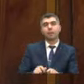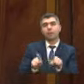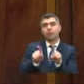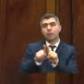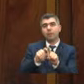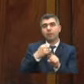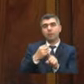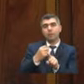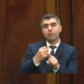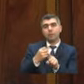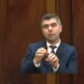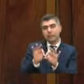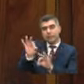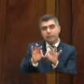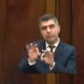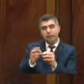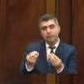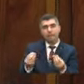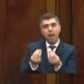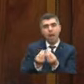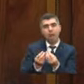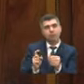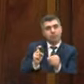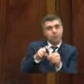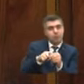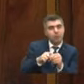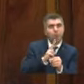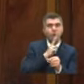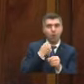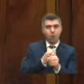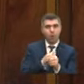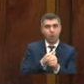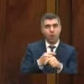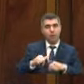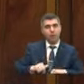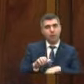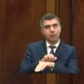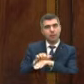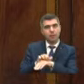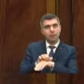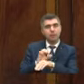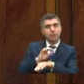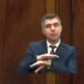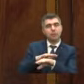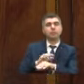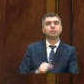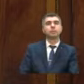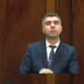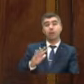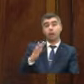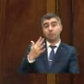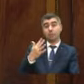بغينا نقول إعداد وتنظيم مشترك بين الحكومة والوزارة الداخلية والجهات. خامسا